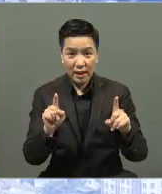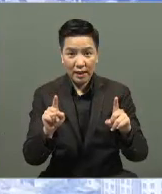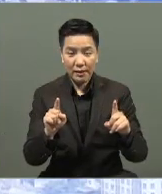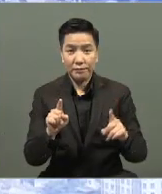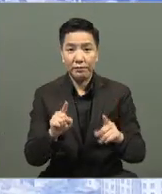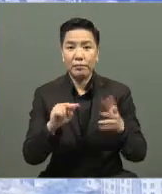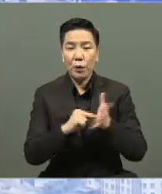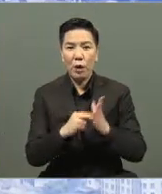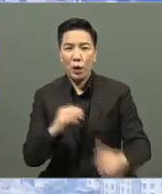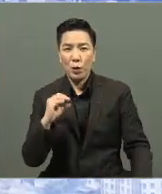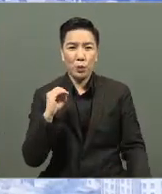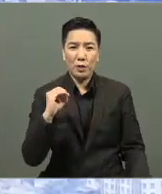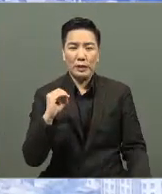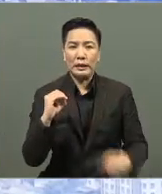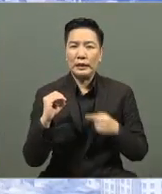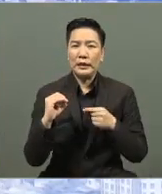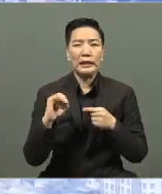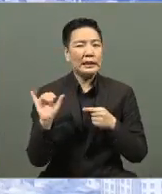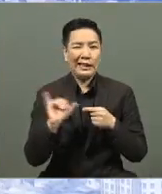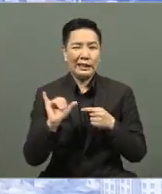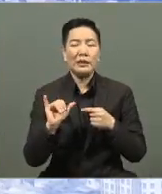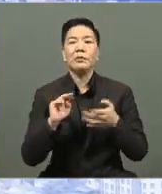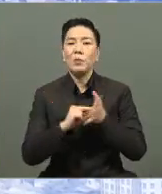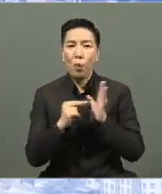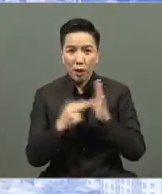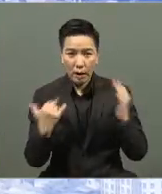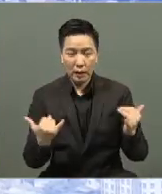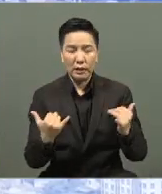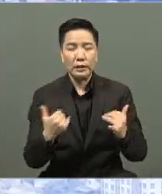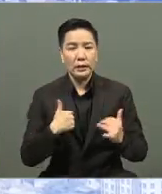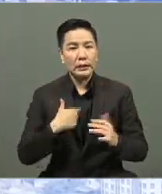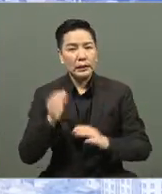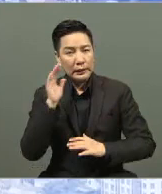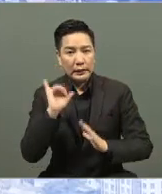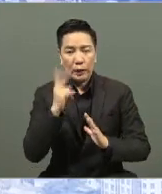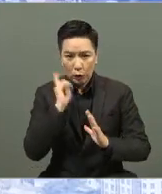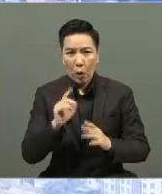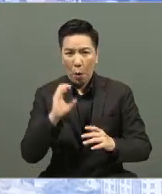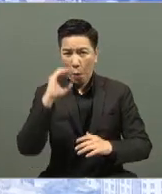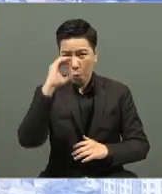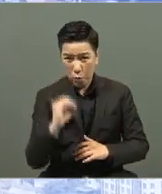รายในวันนี้ก็ต่ำมากๆนะครับก็ต้องขอเรียกว่าอะไรหัดดีใจกับคนทั้งประเทศด้วยเหมือนกันแต่ว่าอย่างไรก็ตามแต่ครับยังไม่ได้เป็น0ก็ยังไม่ได้น่าไว้วางใจนะครับแต่จะเป็น 0นี่ก็ต้องใช้ความร่วมมือกับพี่น้องประชาชนทุกๆท่านเป็นอย่างสูงมากๆนะครับที่ได้ช่วยกันเหมือนอย่างที่เราได้ร่วมมือกันมา